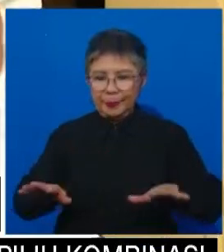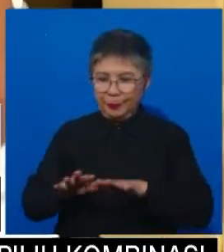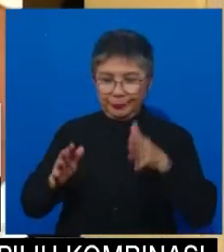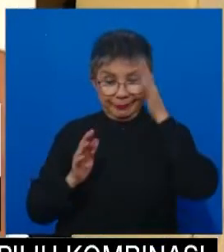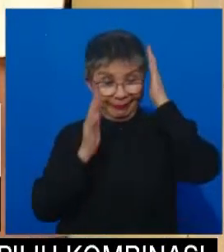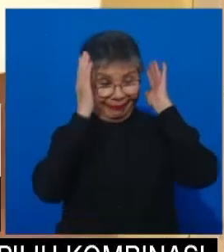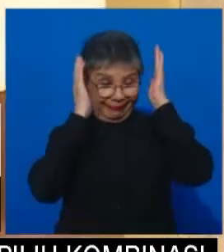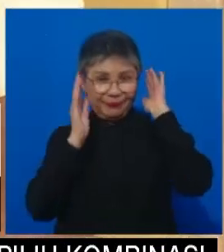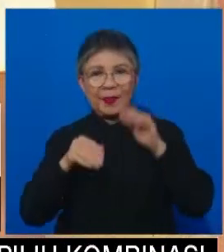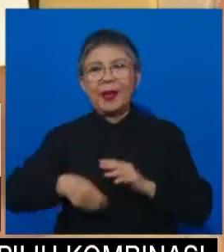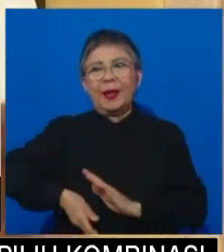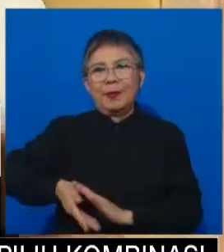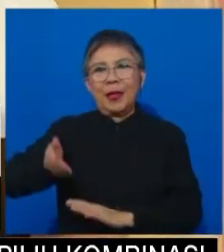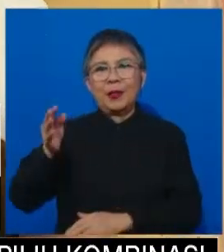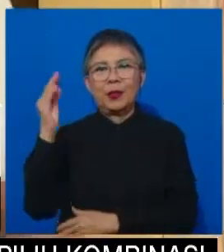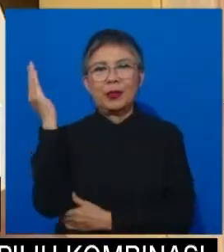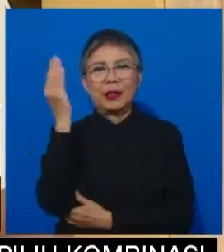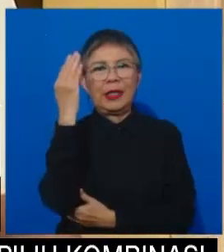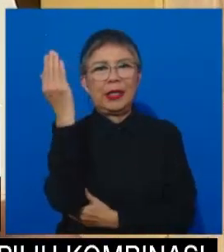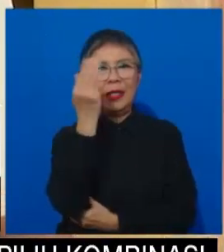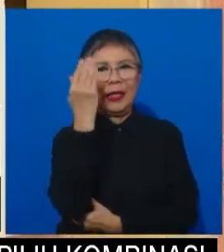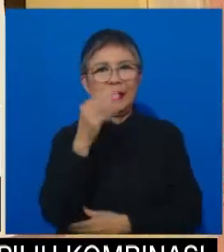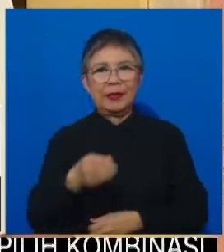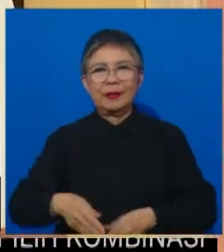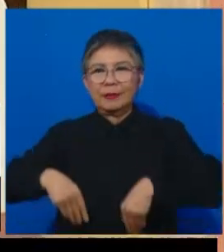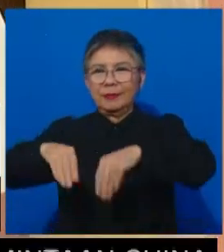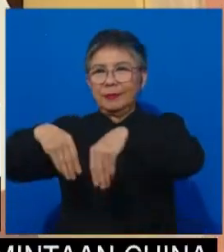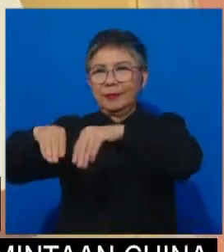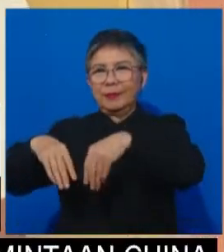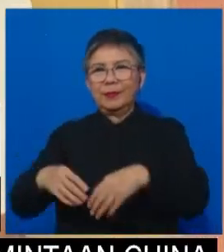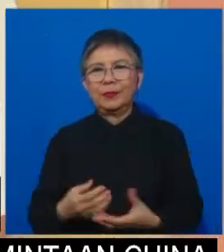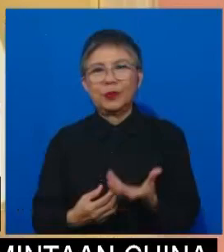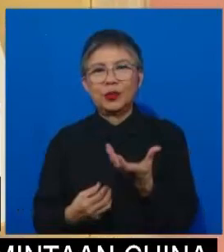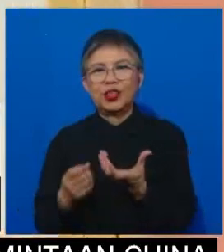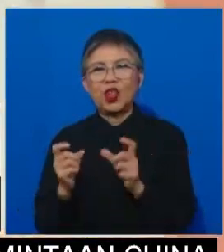rambut, berangkatlah kakek Iksan berkeliling menawarkan dagangan.